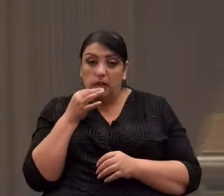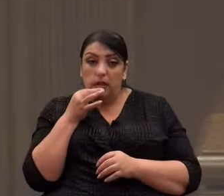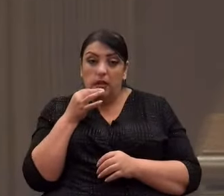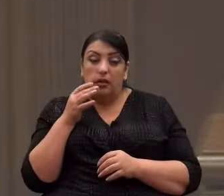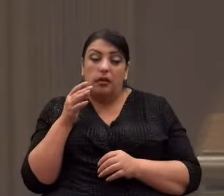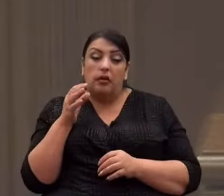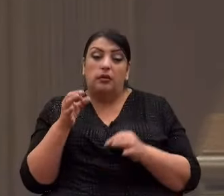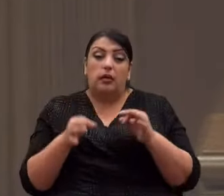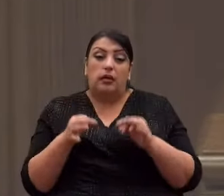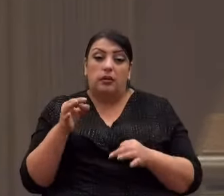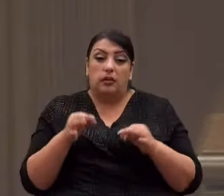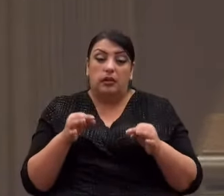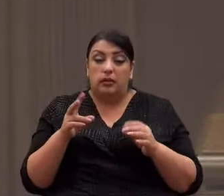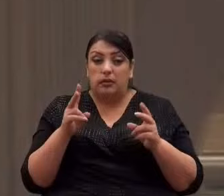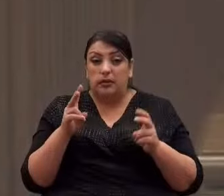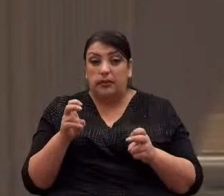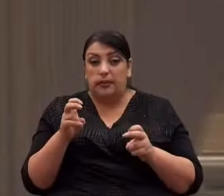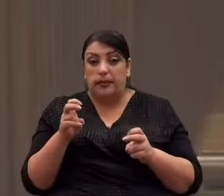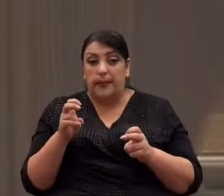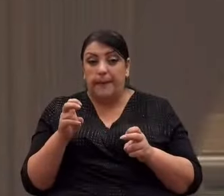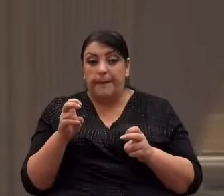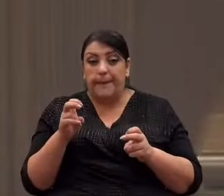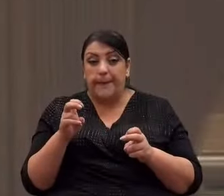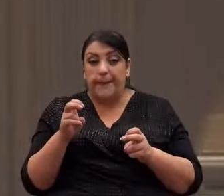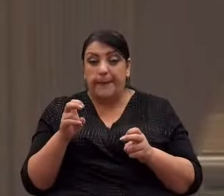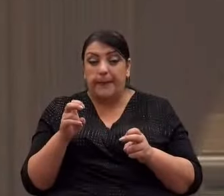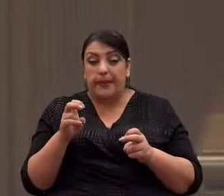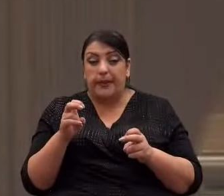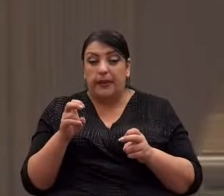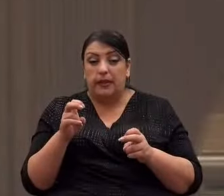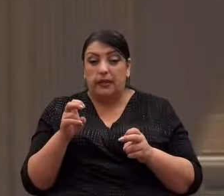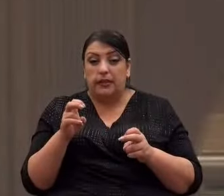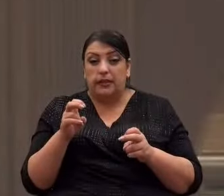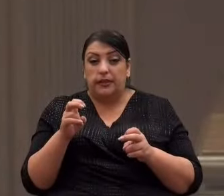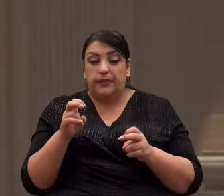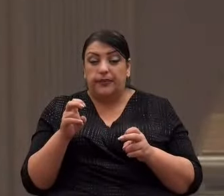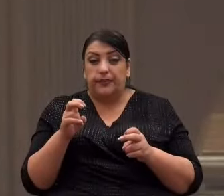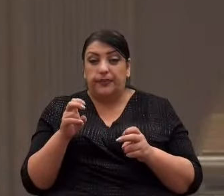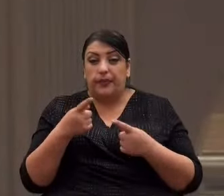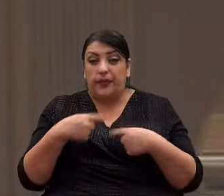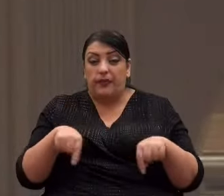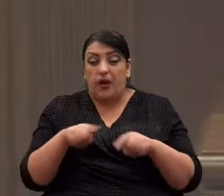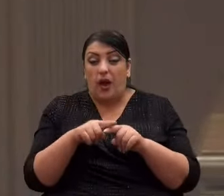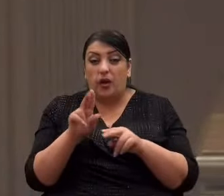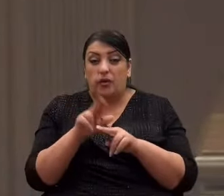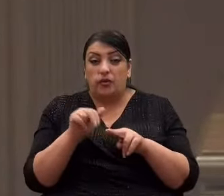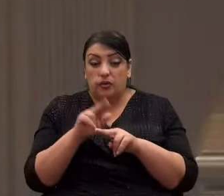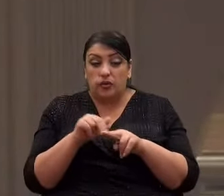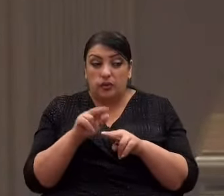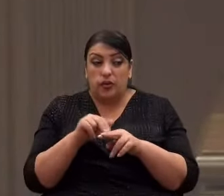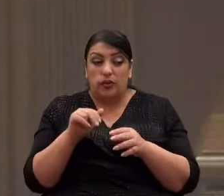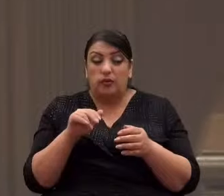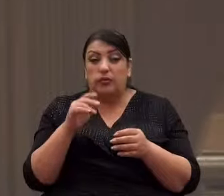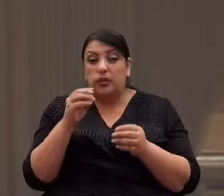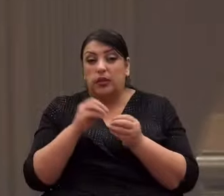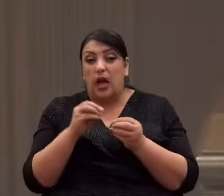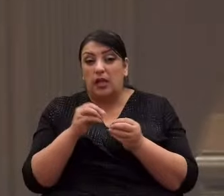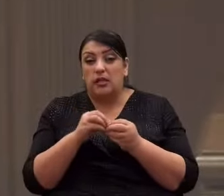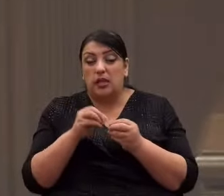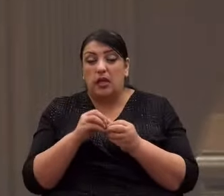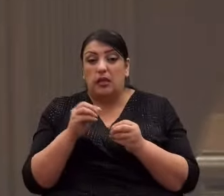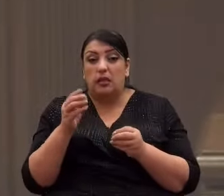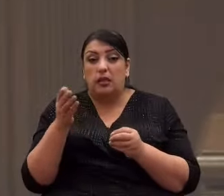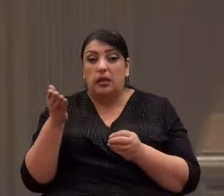միջդատական վարույթի նկատմամբ հսկողություն իրականացնող վարչությունը համալրված է մոտ 1 տասնյակ դատախազներով,